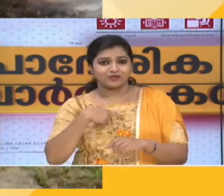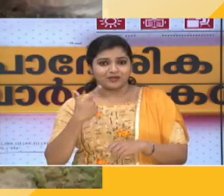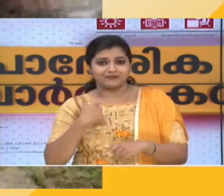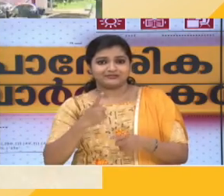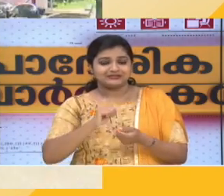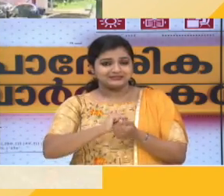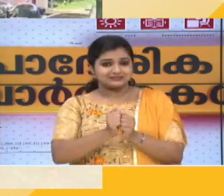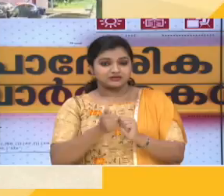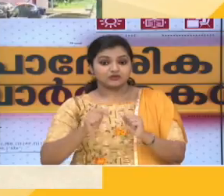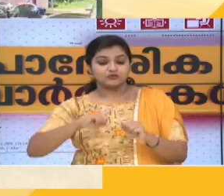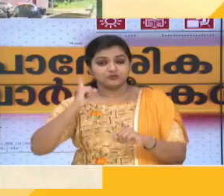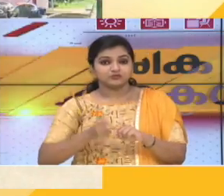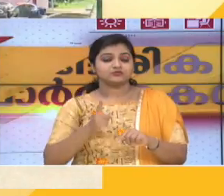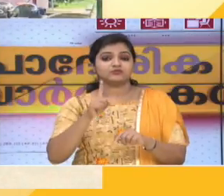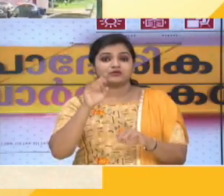കുടുംബങ്ങൾക്ക് ഒറ്റത്തവണ കൊണ്ട്